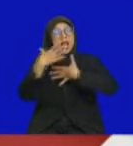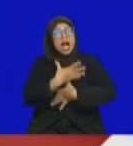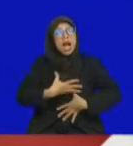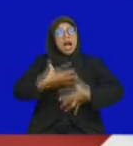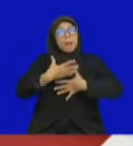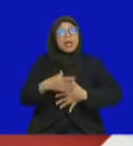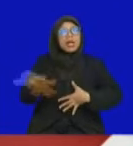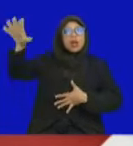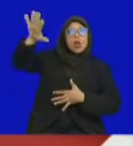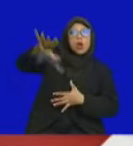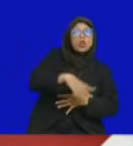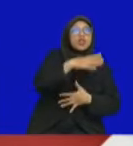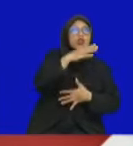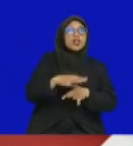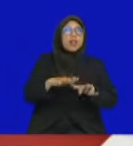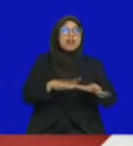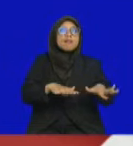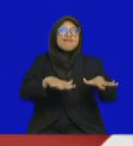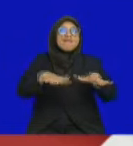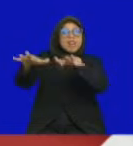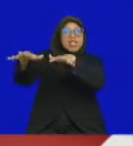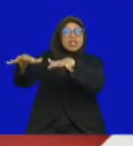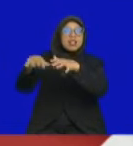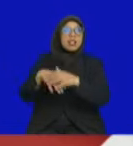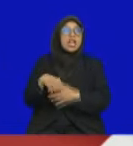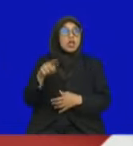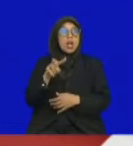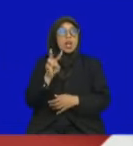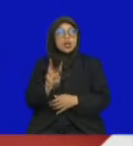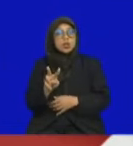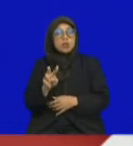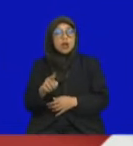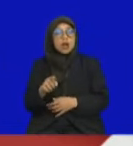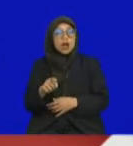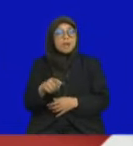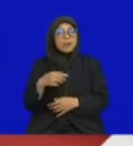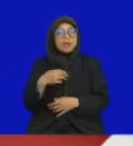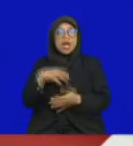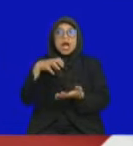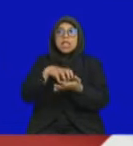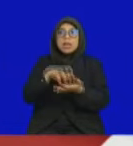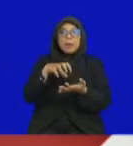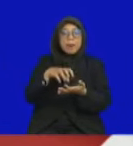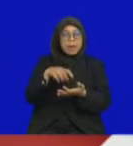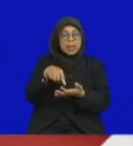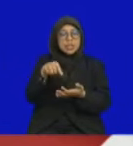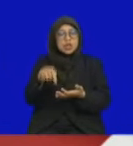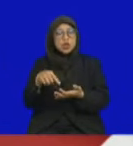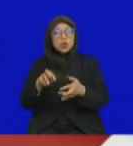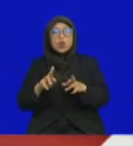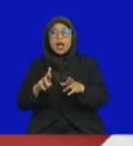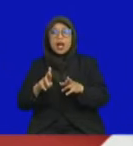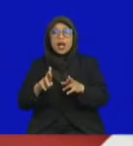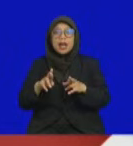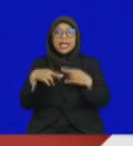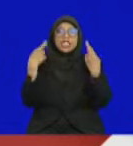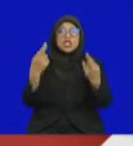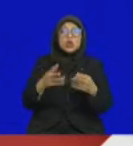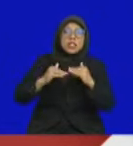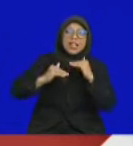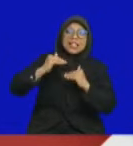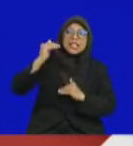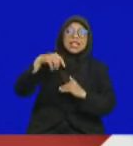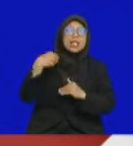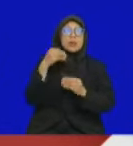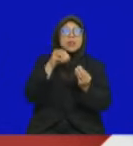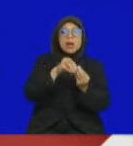longsor dan banjir yang kedua adalah ee di mana di kawasan yang rentan tersebut kita bisa ba mengelola Kita bisa